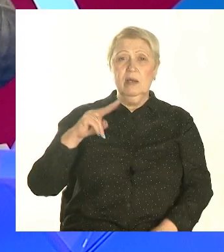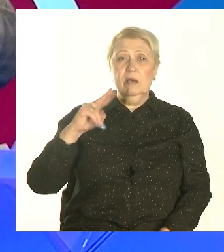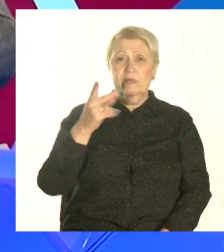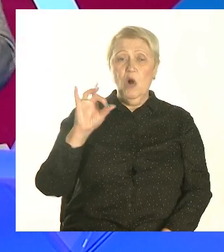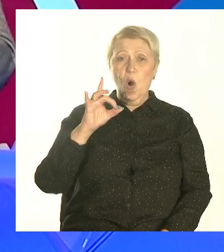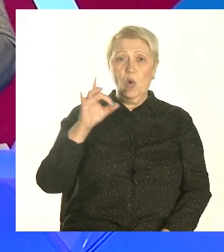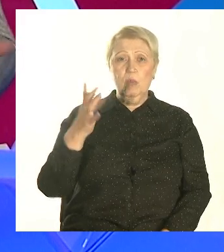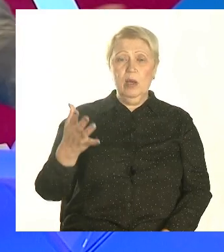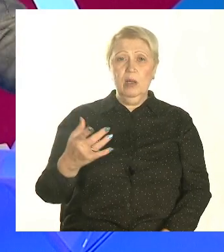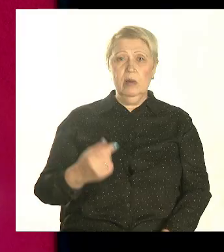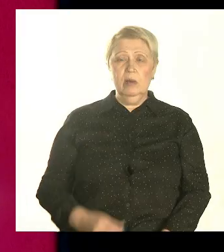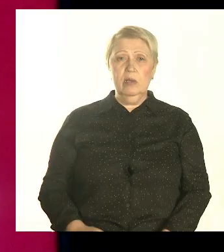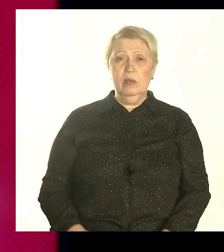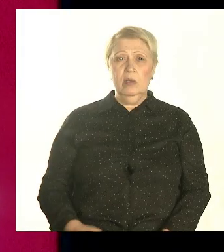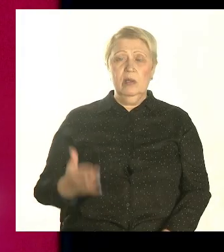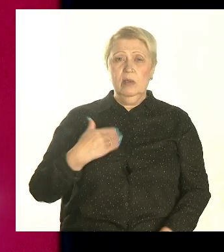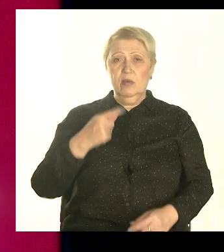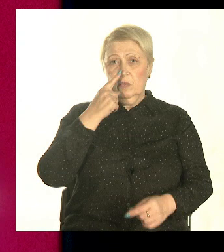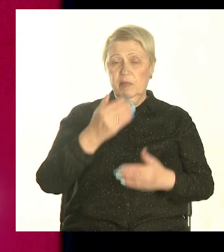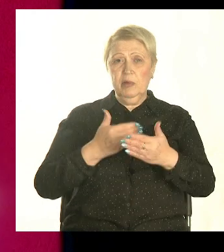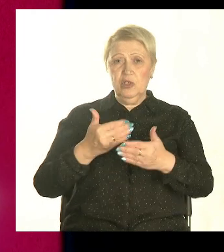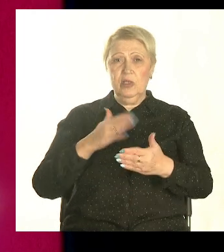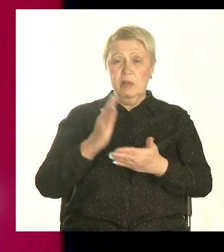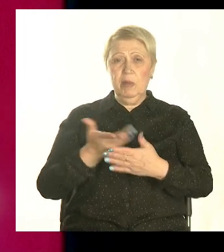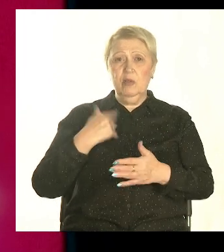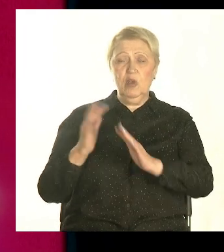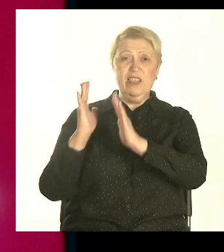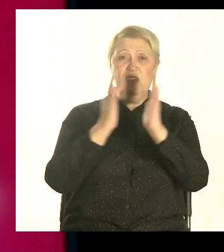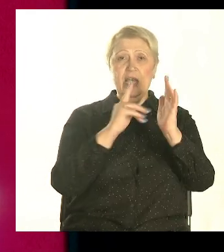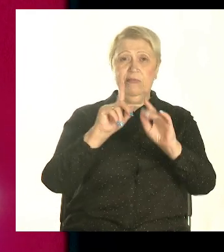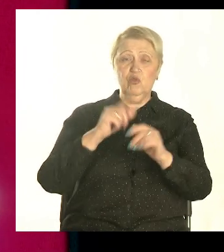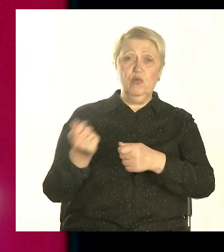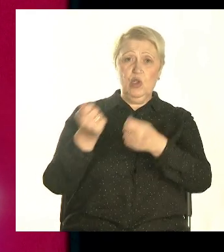что, скорее всего, в ближайший лесок это все вывозилось. Есть такая вероятность. Не будем